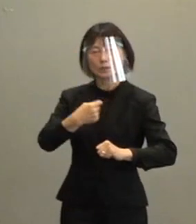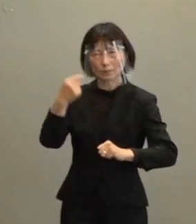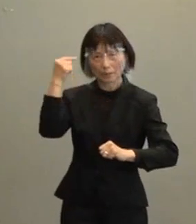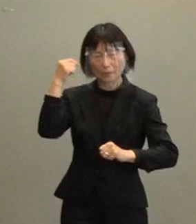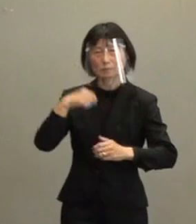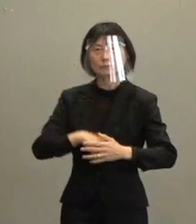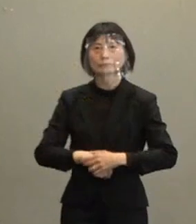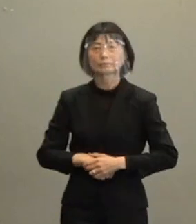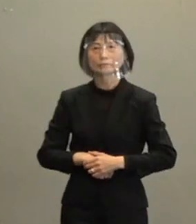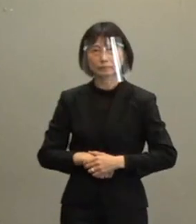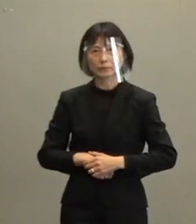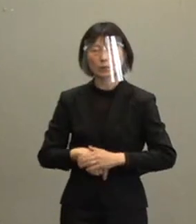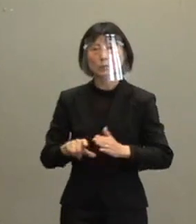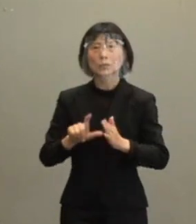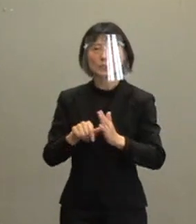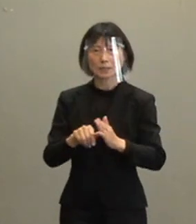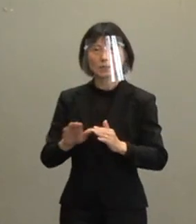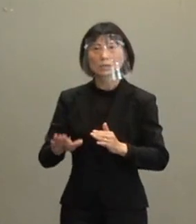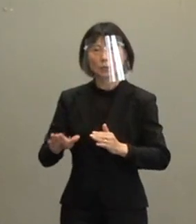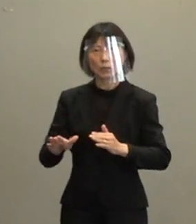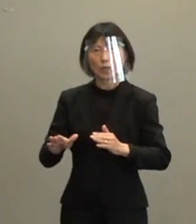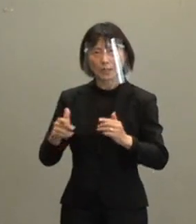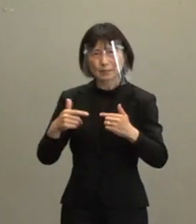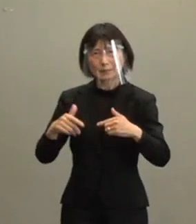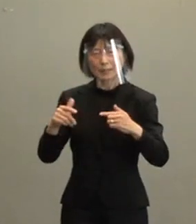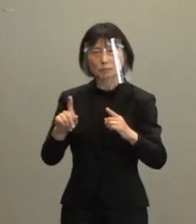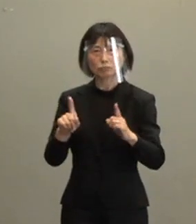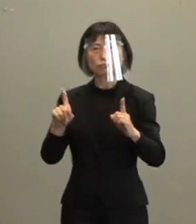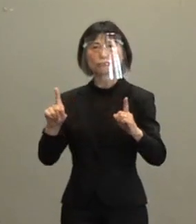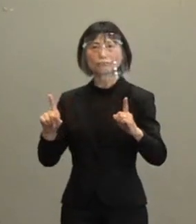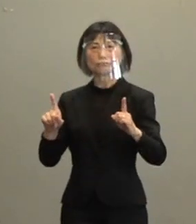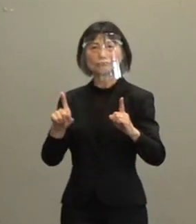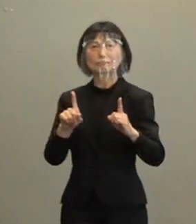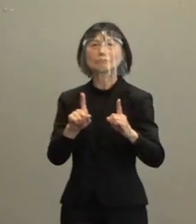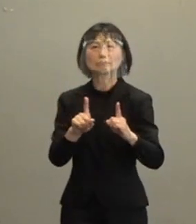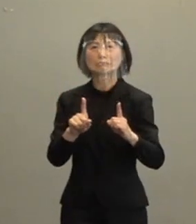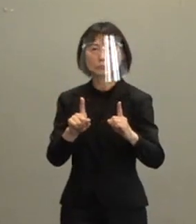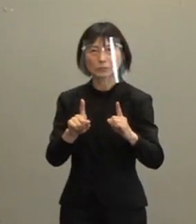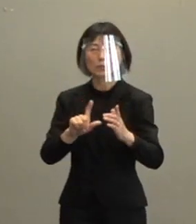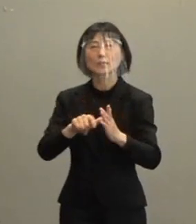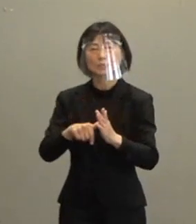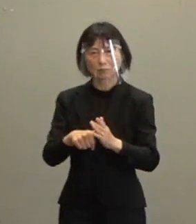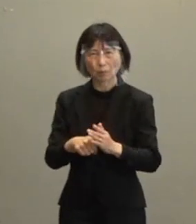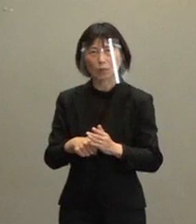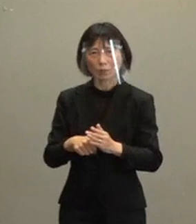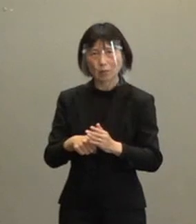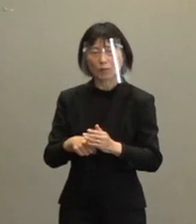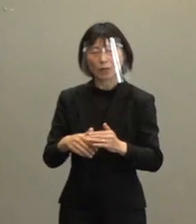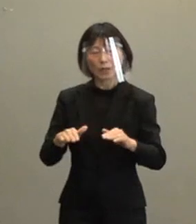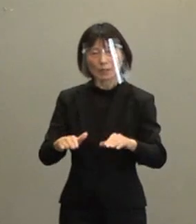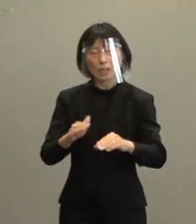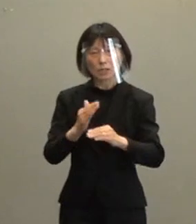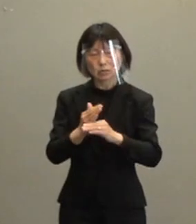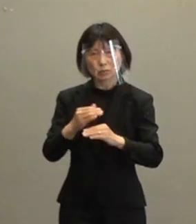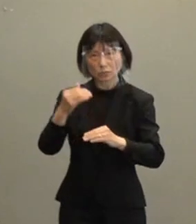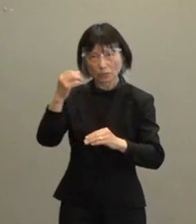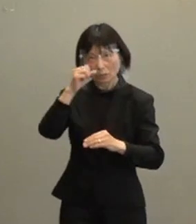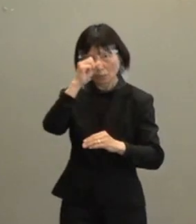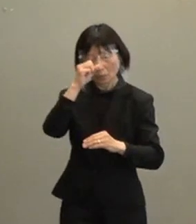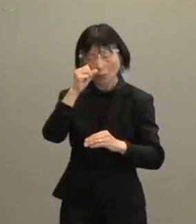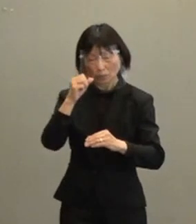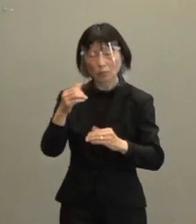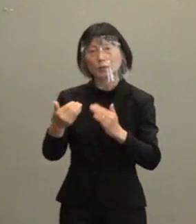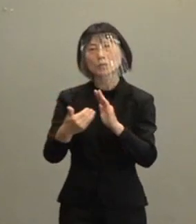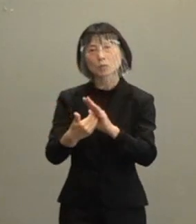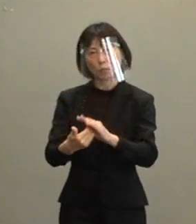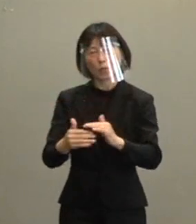。なおこの時、児童が常には十分な距離を取れない場合があったとしても、熱中症予防や子どもの発達等も踏